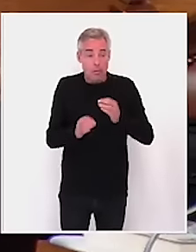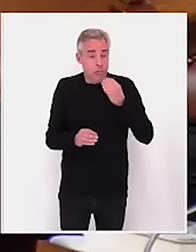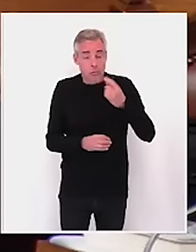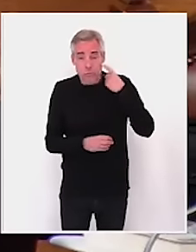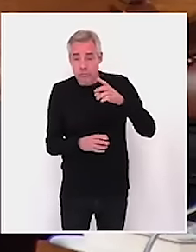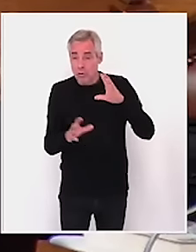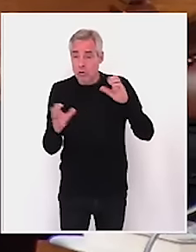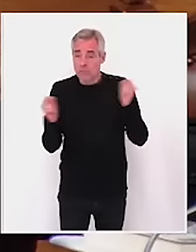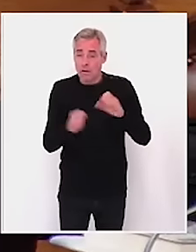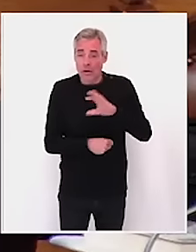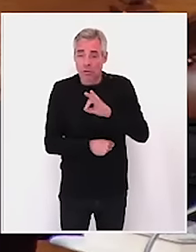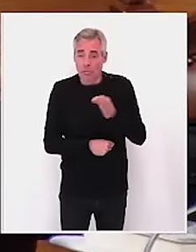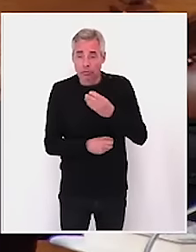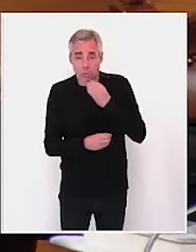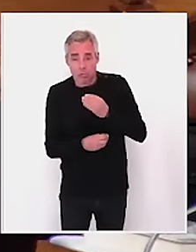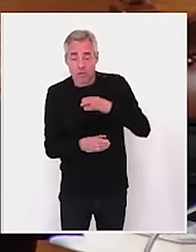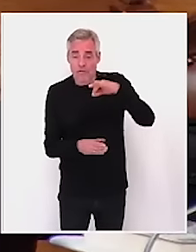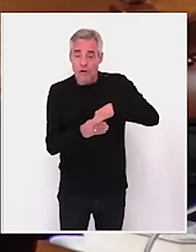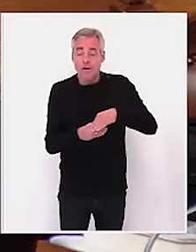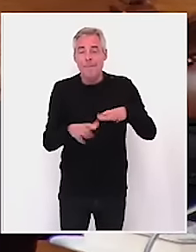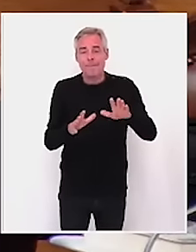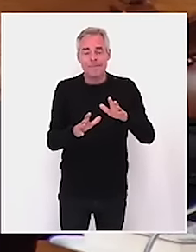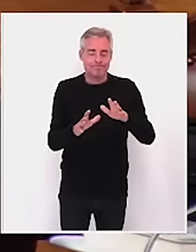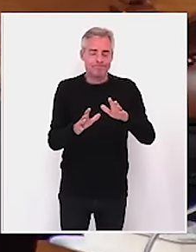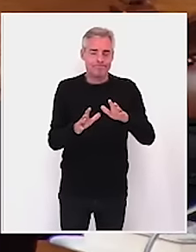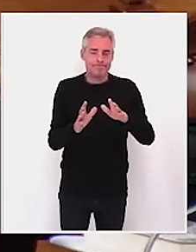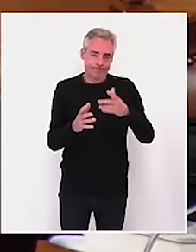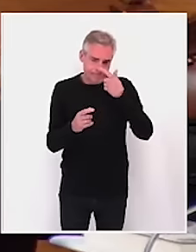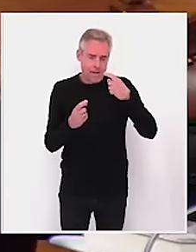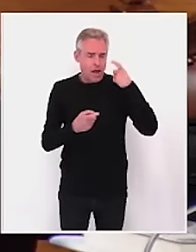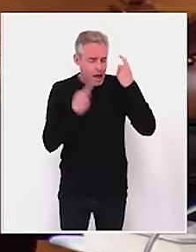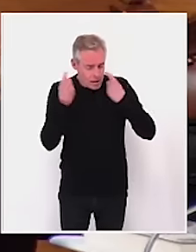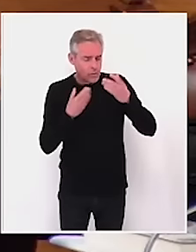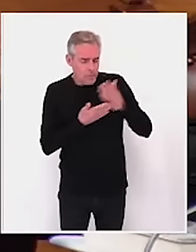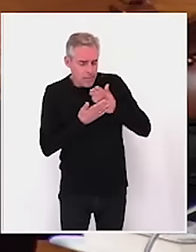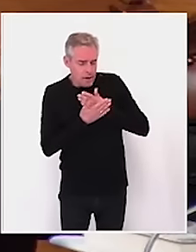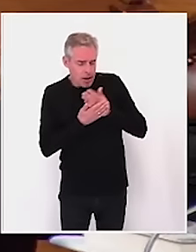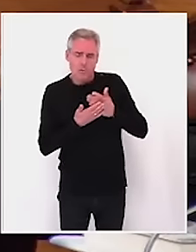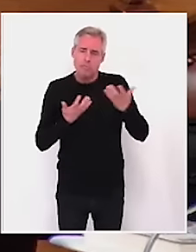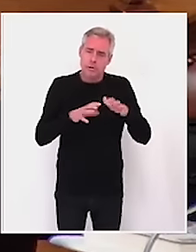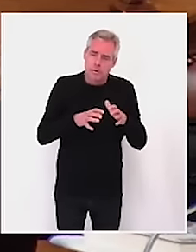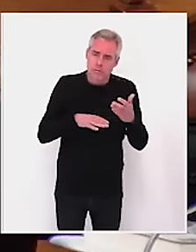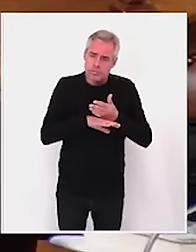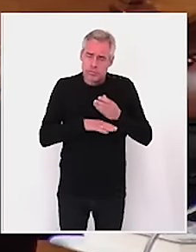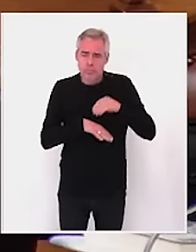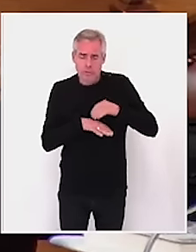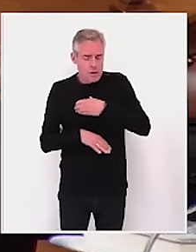adhère complètement à ce qui est défendu dans la délibération. Mais dans nos réunions de préparation du conseil municipal, on a eu quelques réflexions, parce que c'est